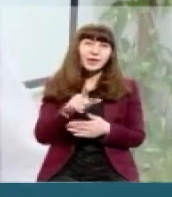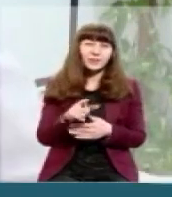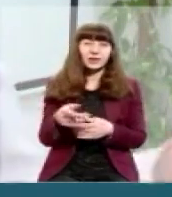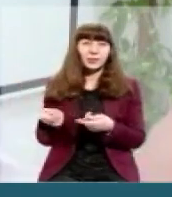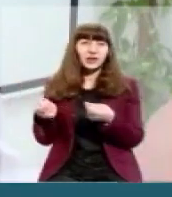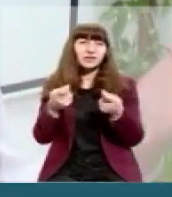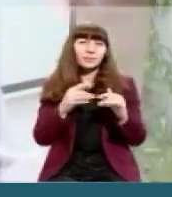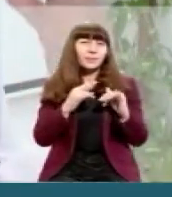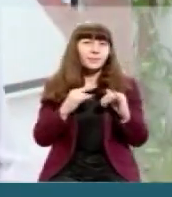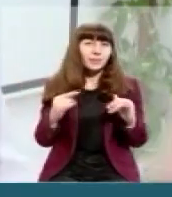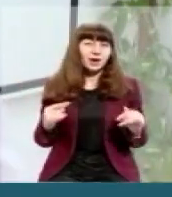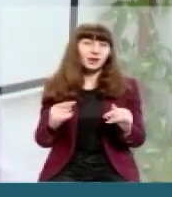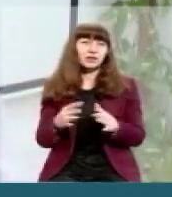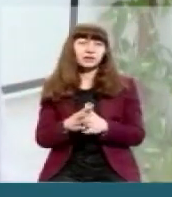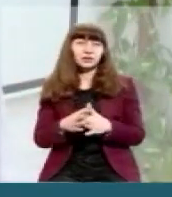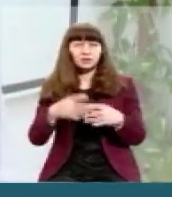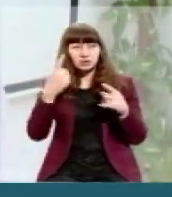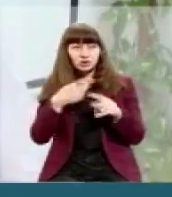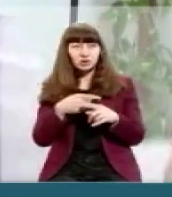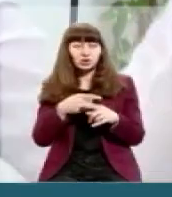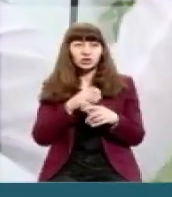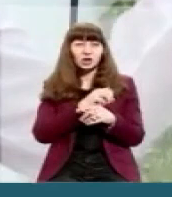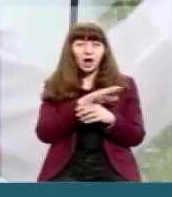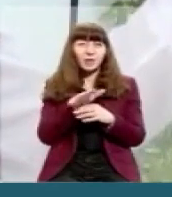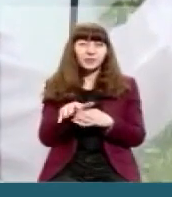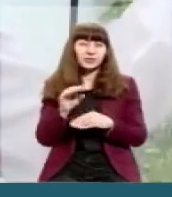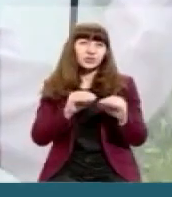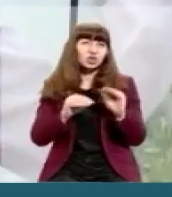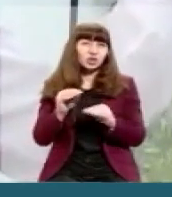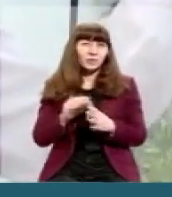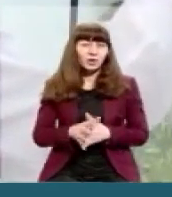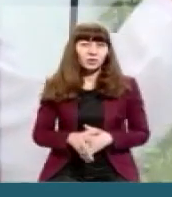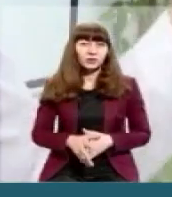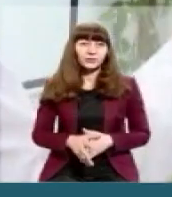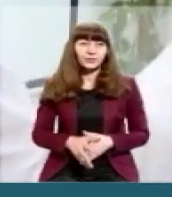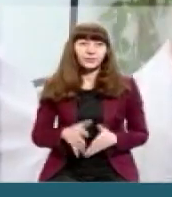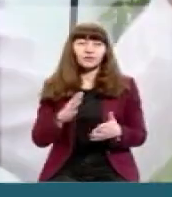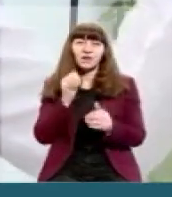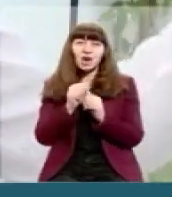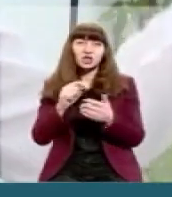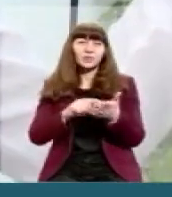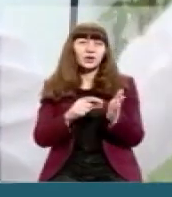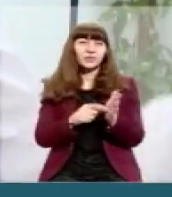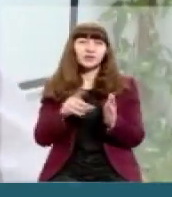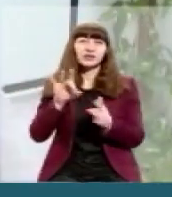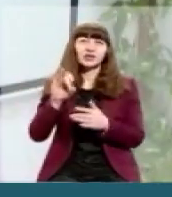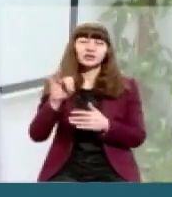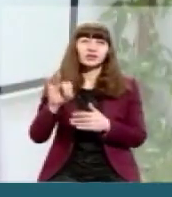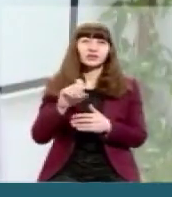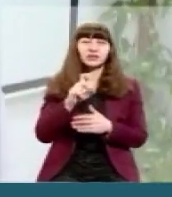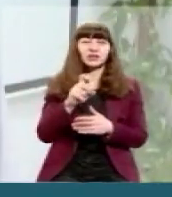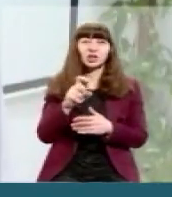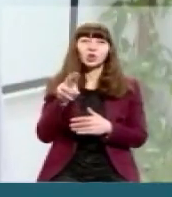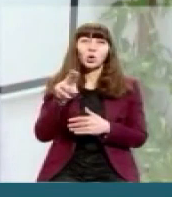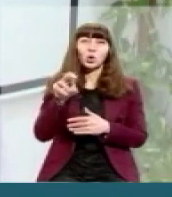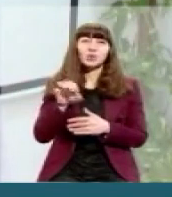завезены парты, материально-техническая база. В классах у нас интерактивные доски, экраны, проекторы.